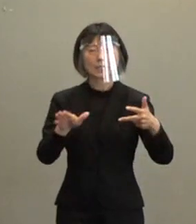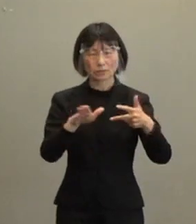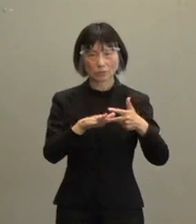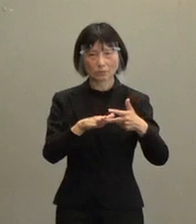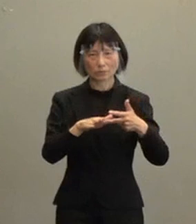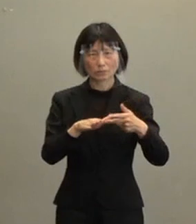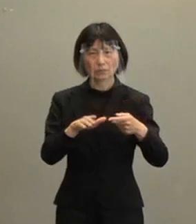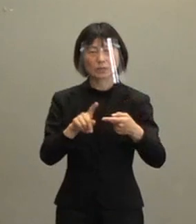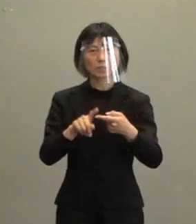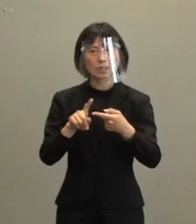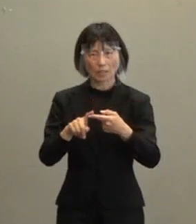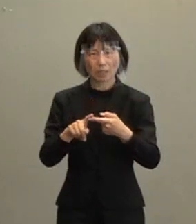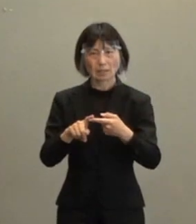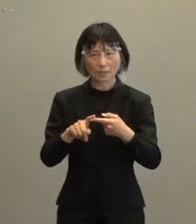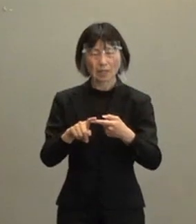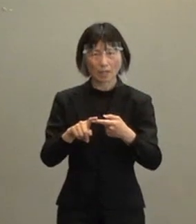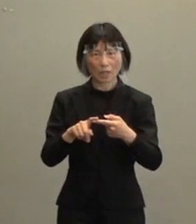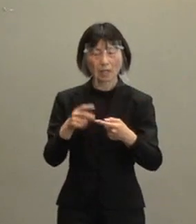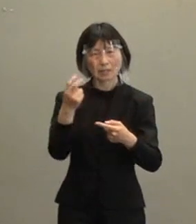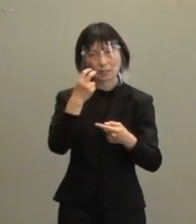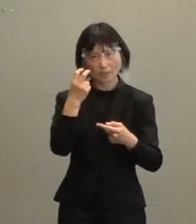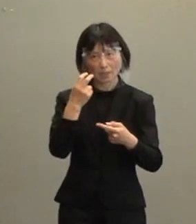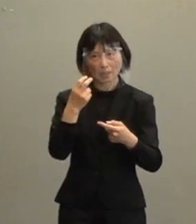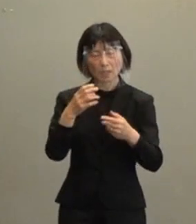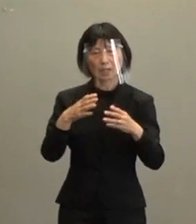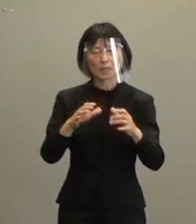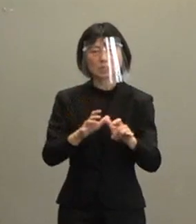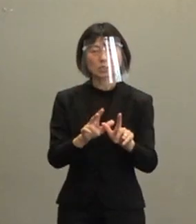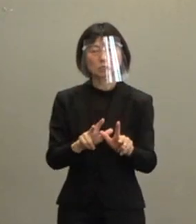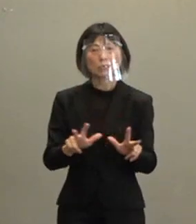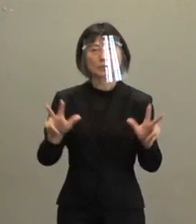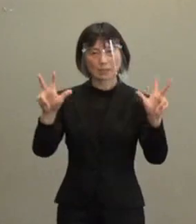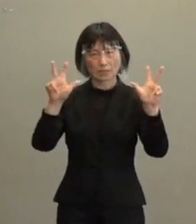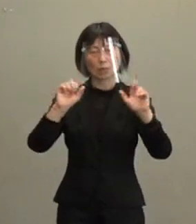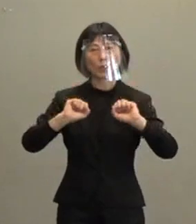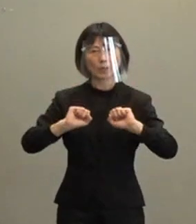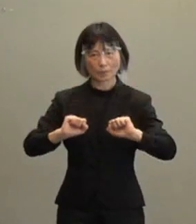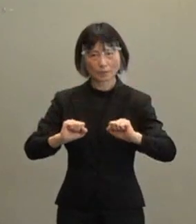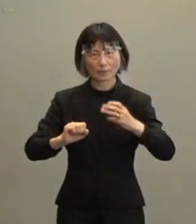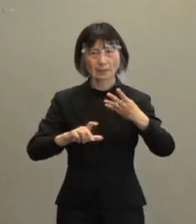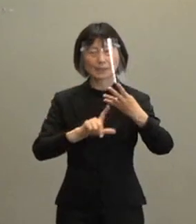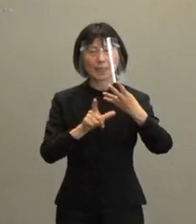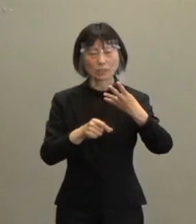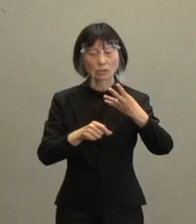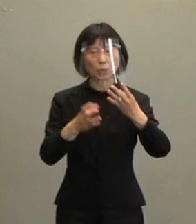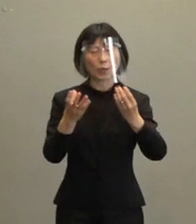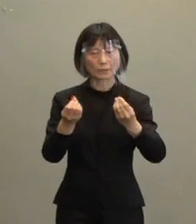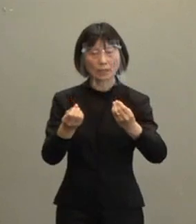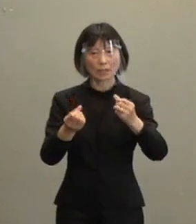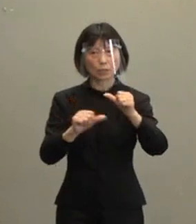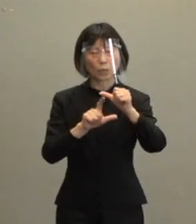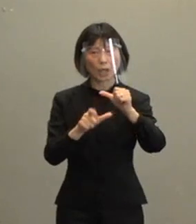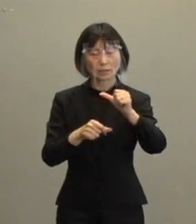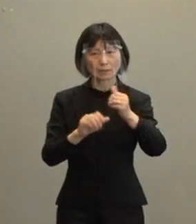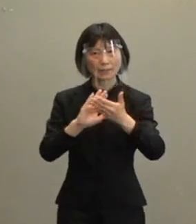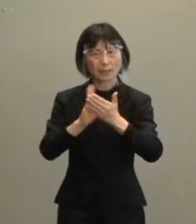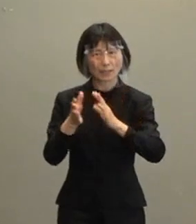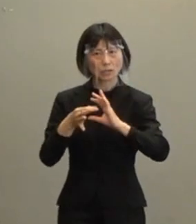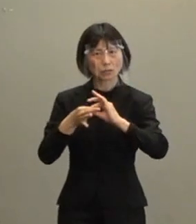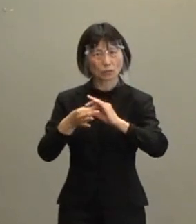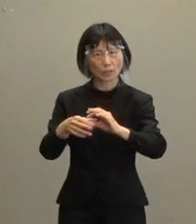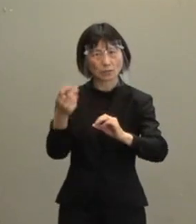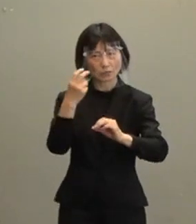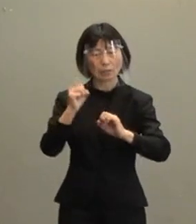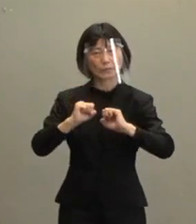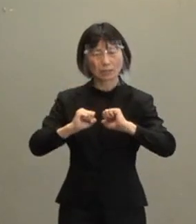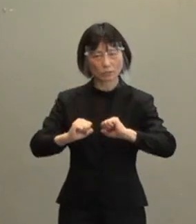っていうのが日本財団さんが行われていて、で4月でそれが終わって、5月は県の方で続けていると。